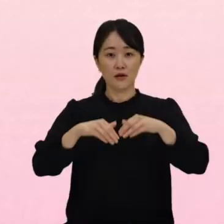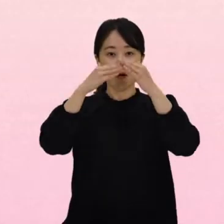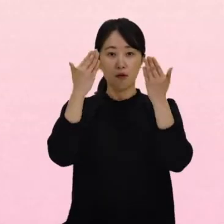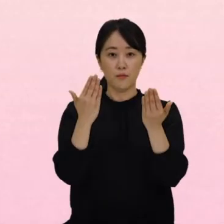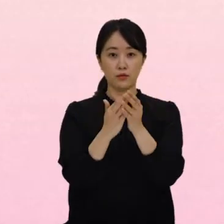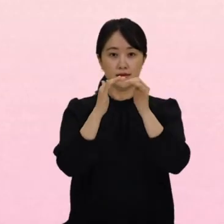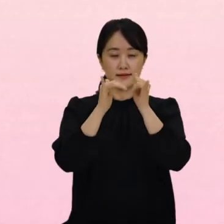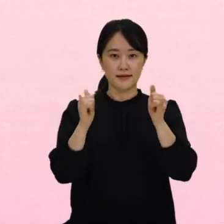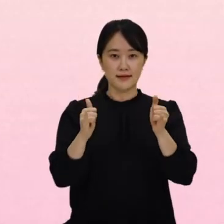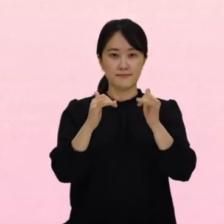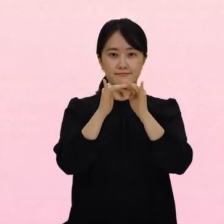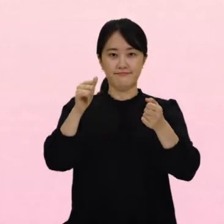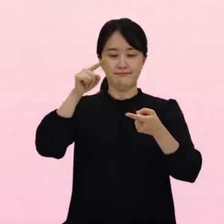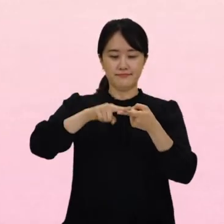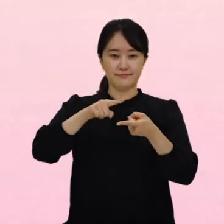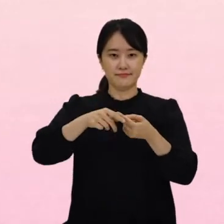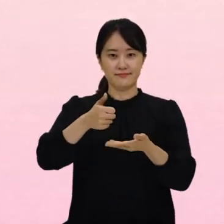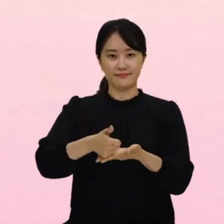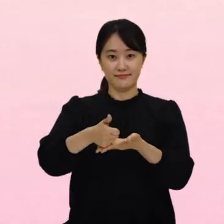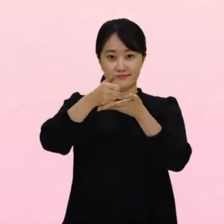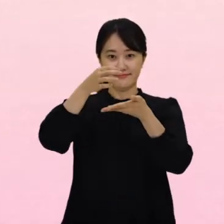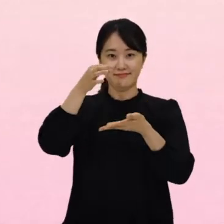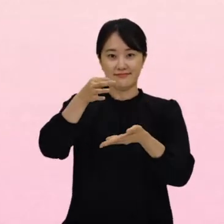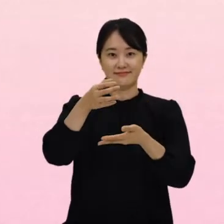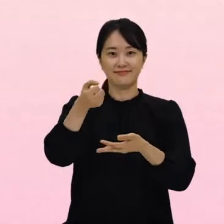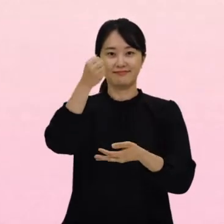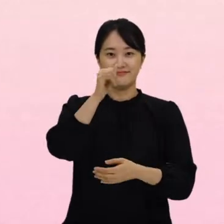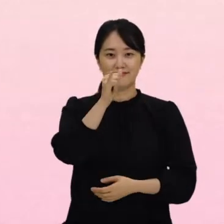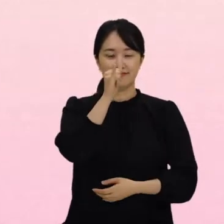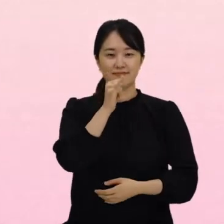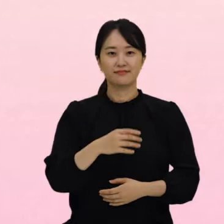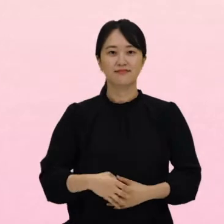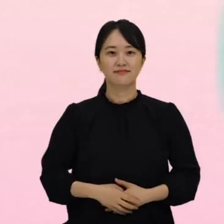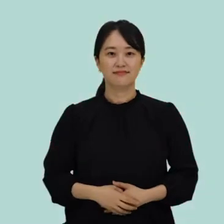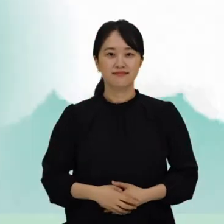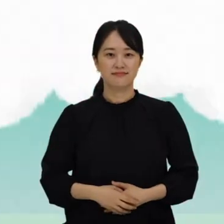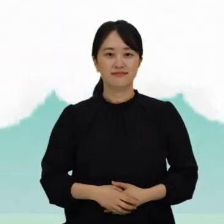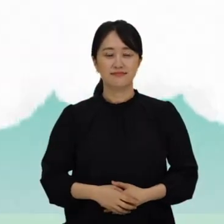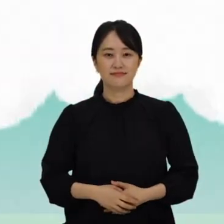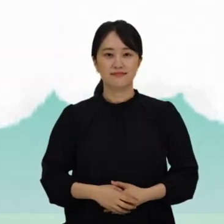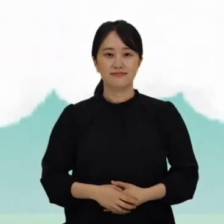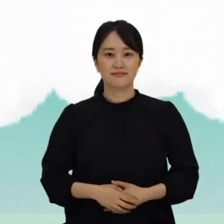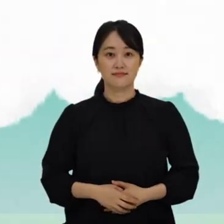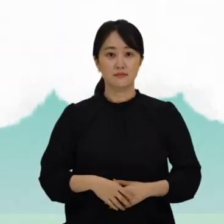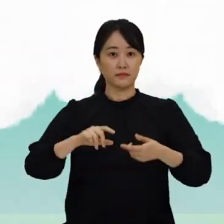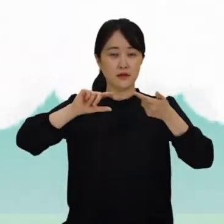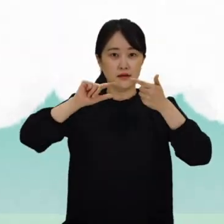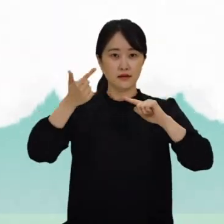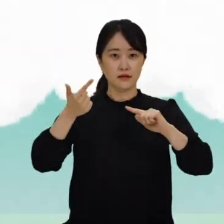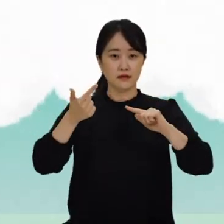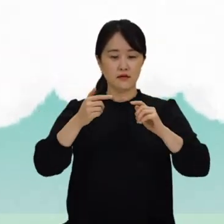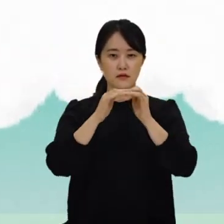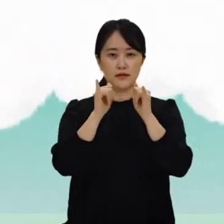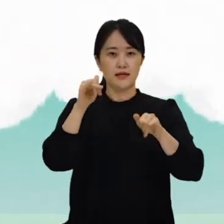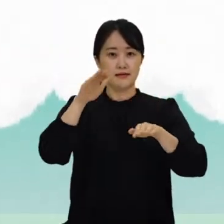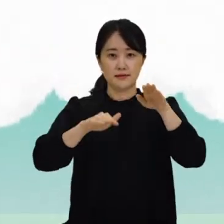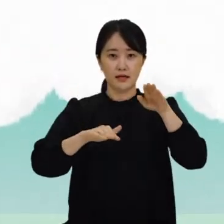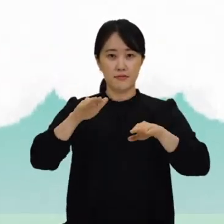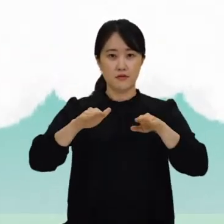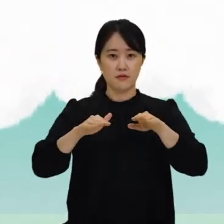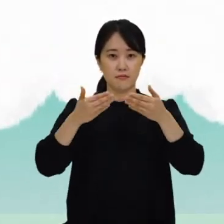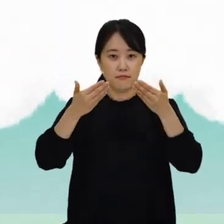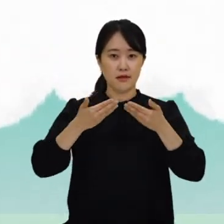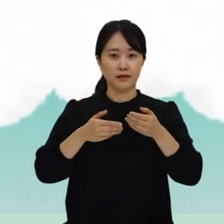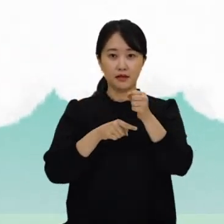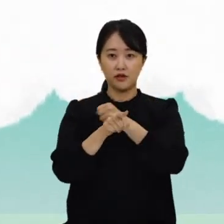모든 국민은 인간으로서의 존엄과 가치를 가지고 있습니다. 다르다는 것은 사람을